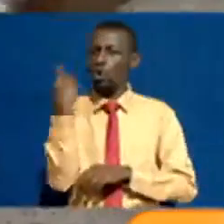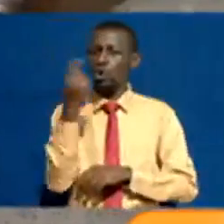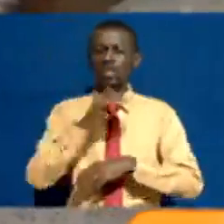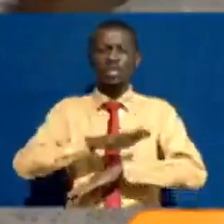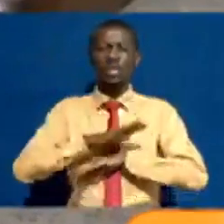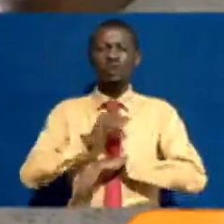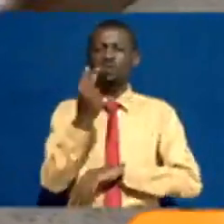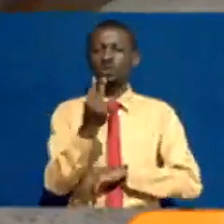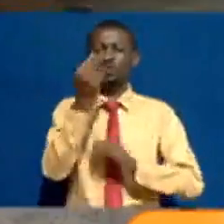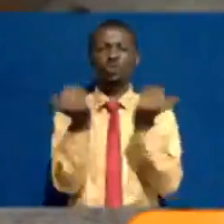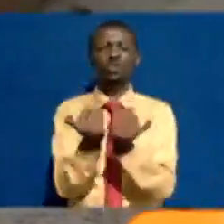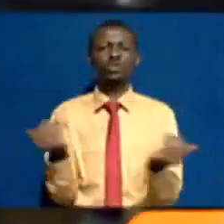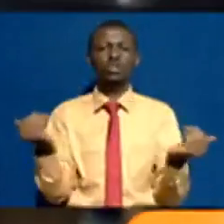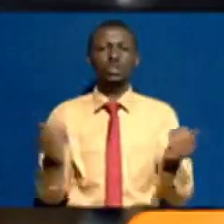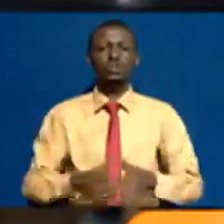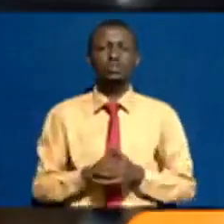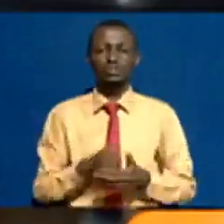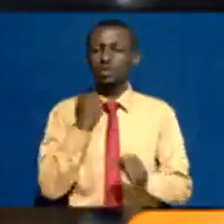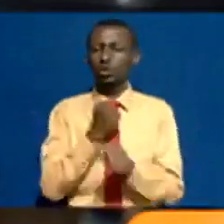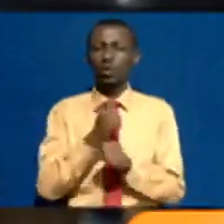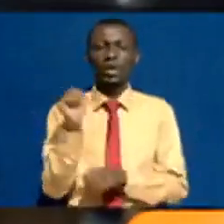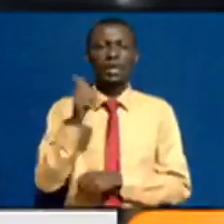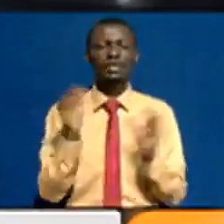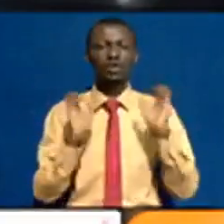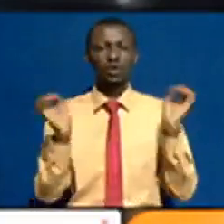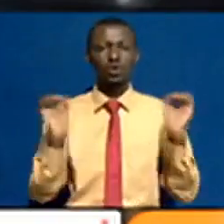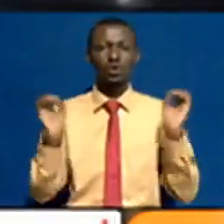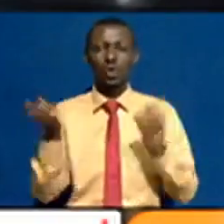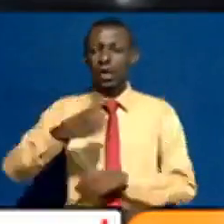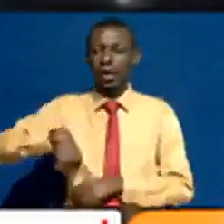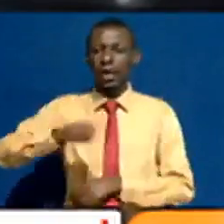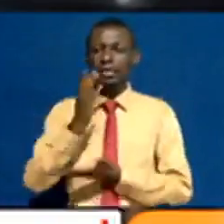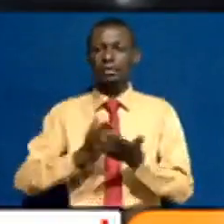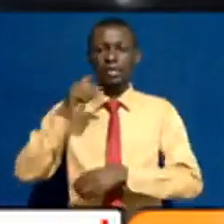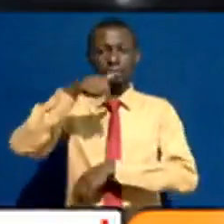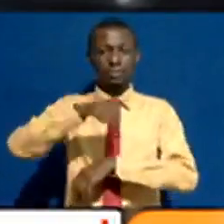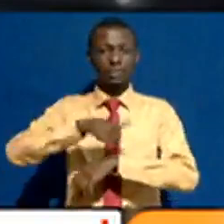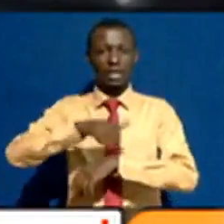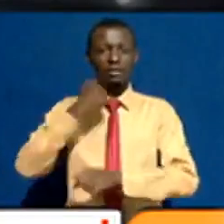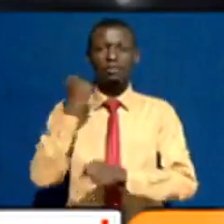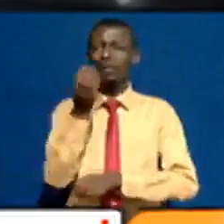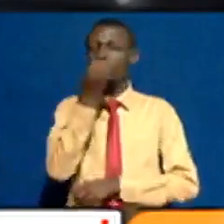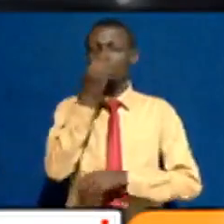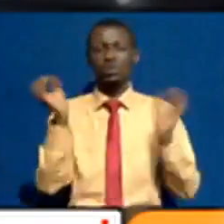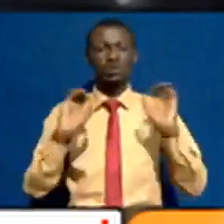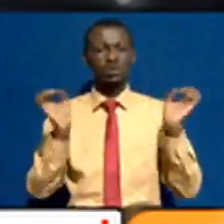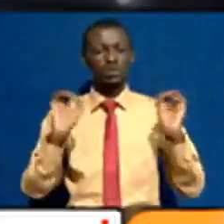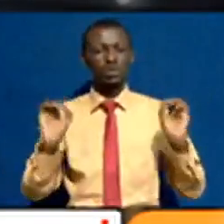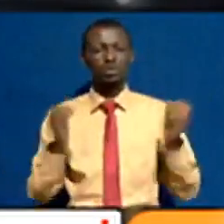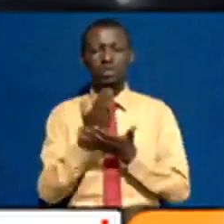Hatuna kazi yoyote, kwa hivyo inatubidi saa zingine tukose chakula, saa zingine